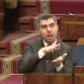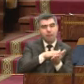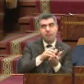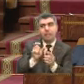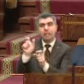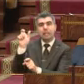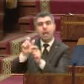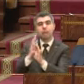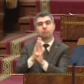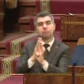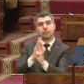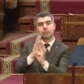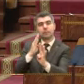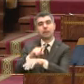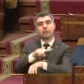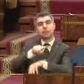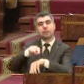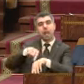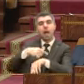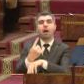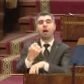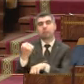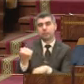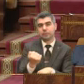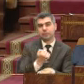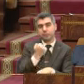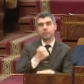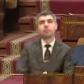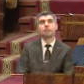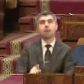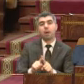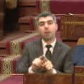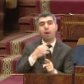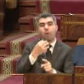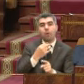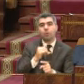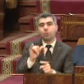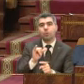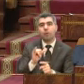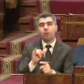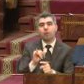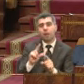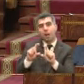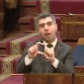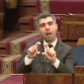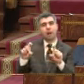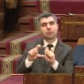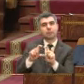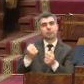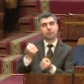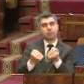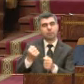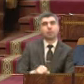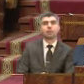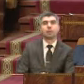في طوابير عدة ساعات وربما أيام فقط للحصول على أبسط وثيقة، وغالباً ما يقضي